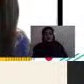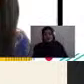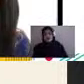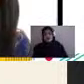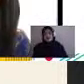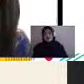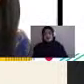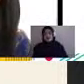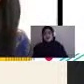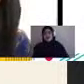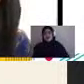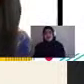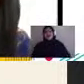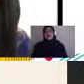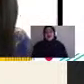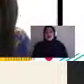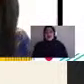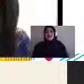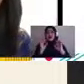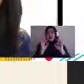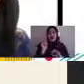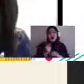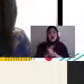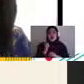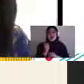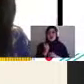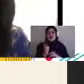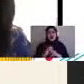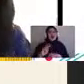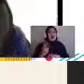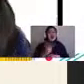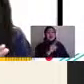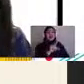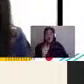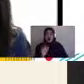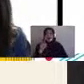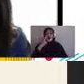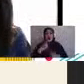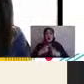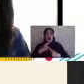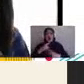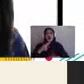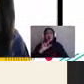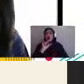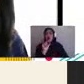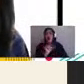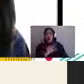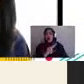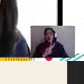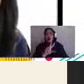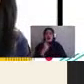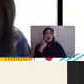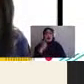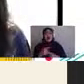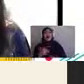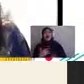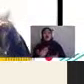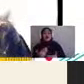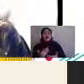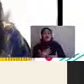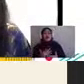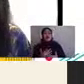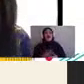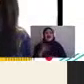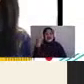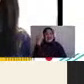Baiknya memang diganti sebulan sekali atau dua bulan sekali. Nah, saya mau kasih tips barangkali begini. Ya, kita